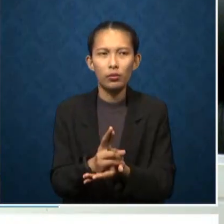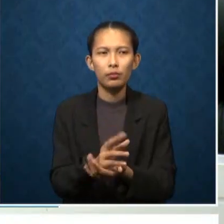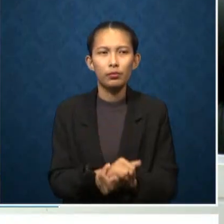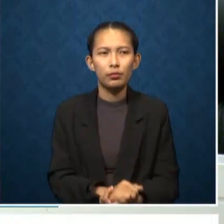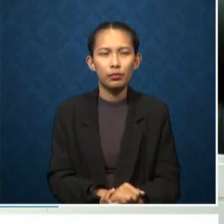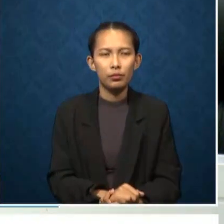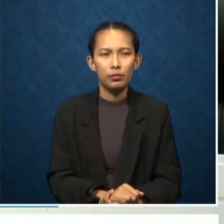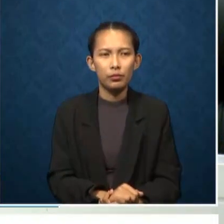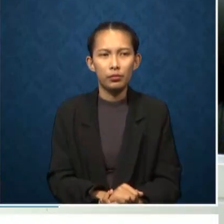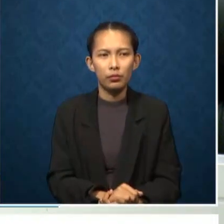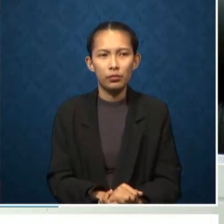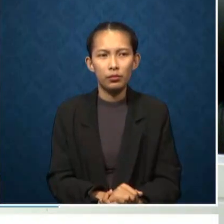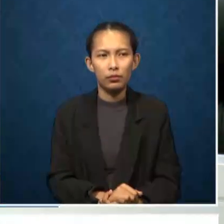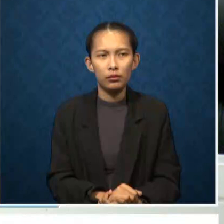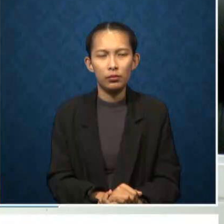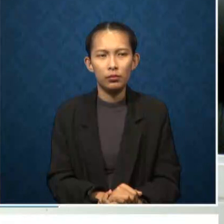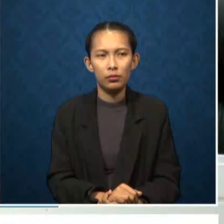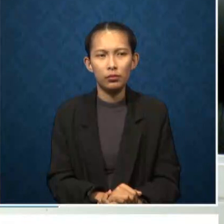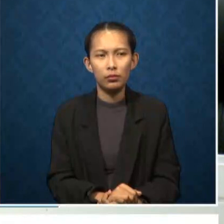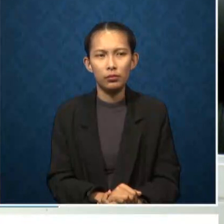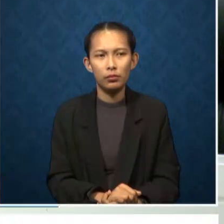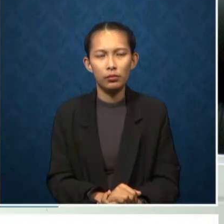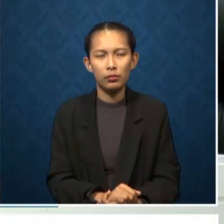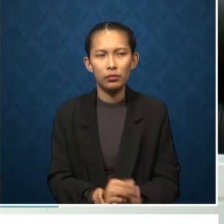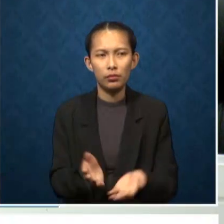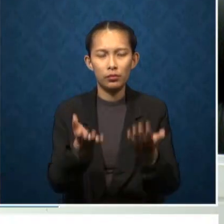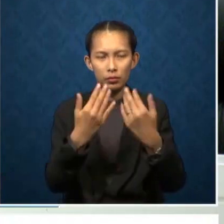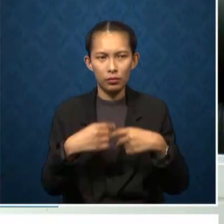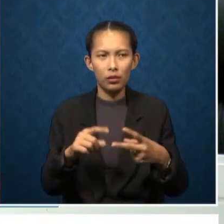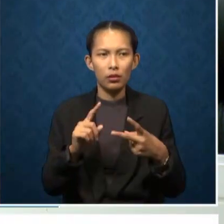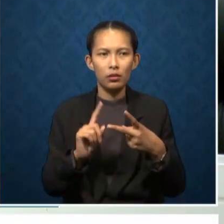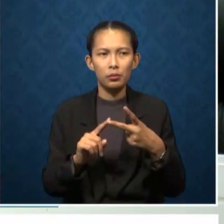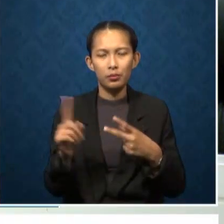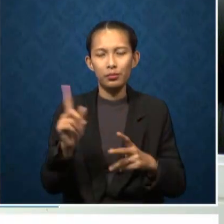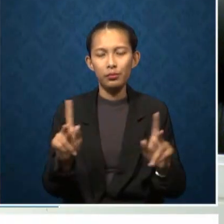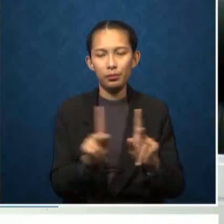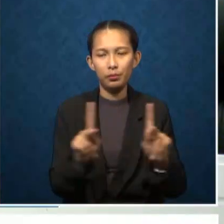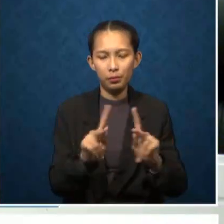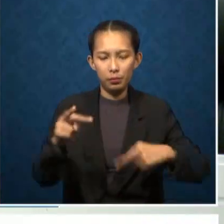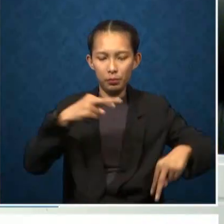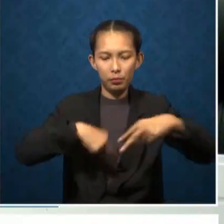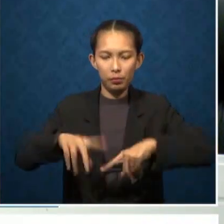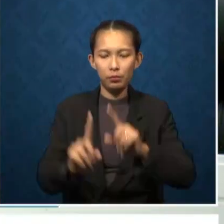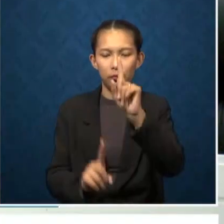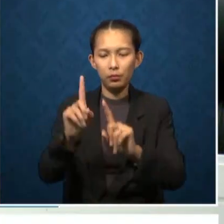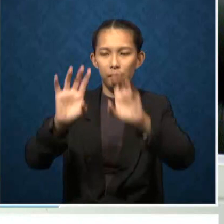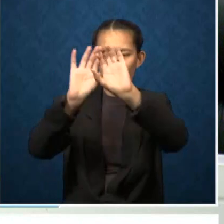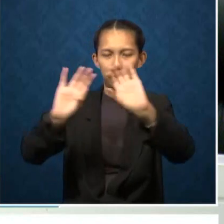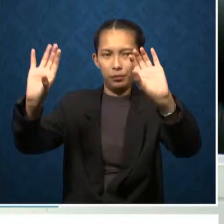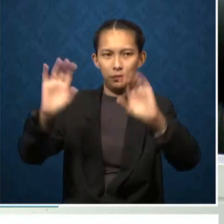การบูรณาการกลไกที่จะช่วยเรื่องการบูรณาการที่สำคัญอีกกลไกนึงคือคณะกรรมการตรวจสอบและประเมินผลภาคราช